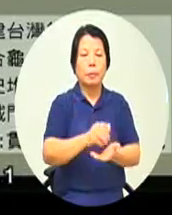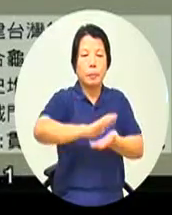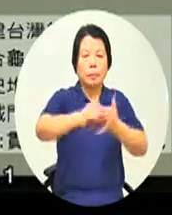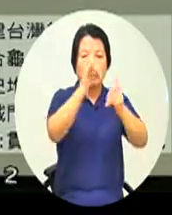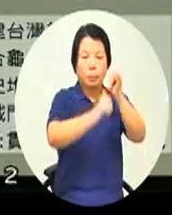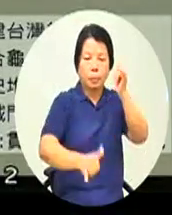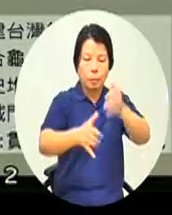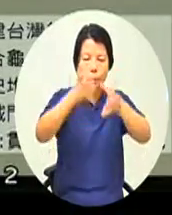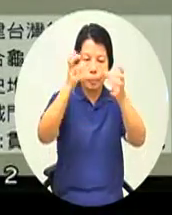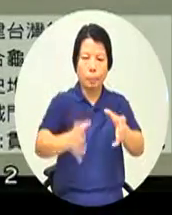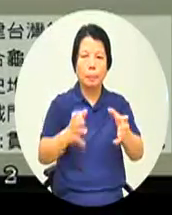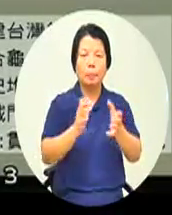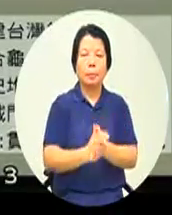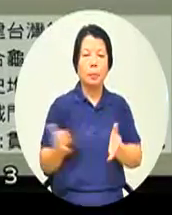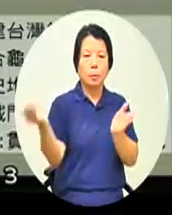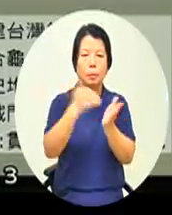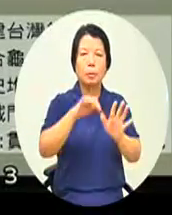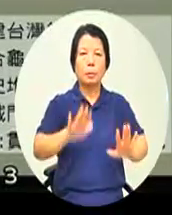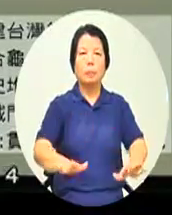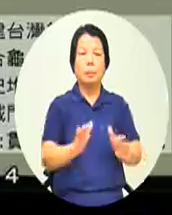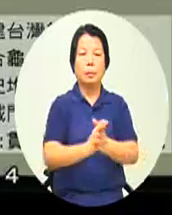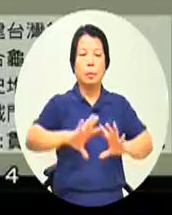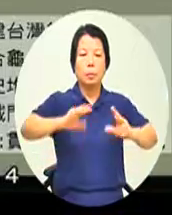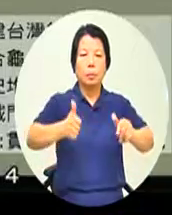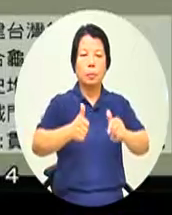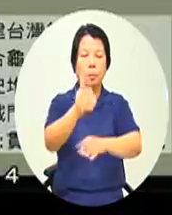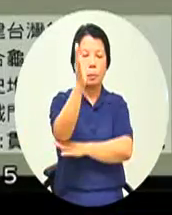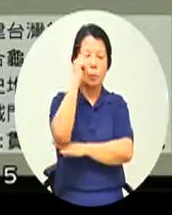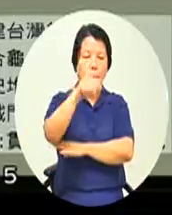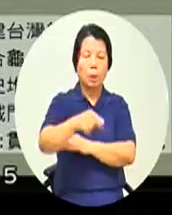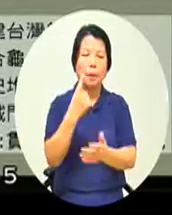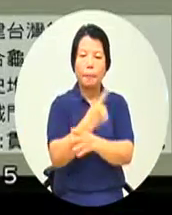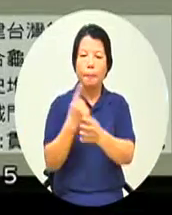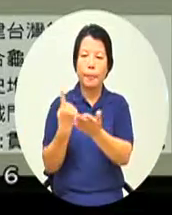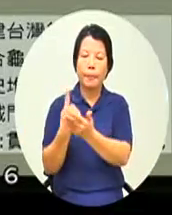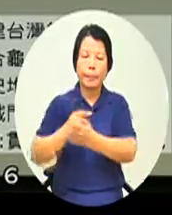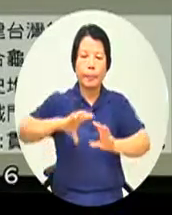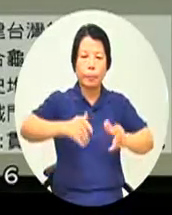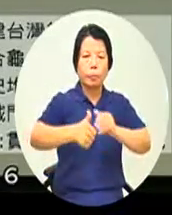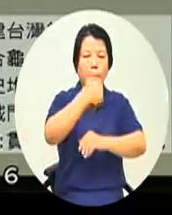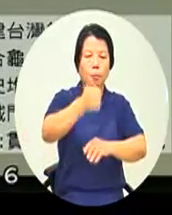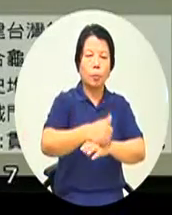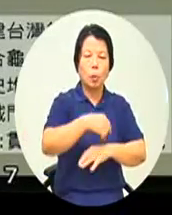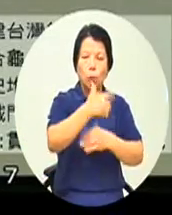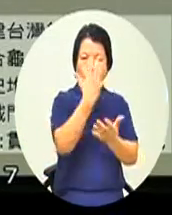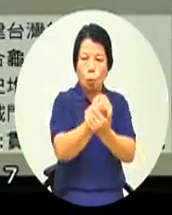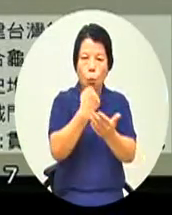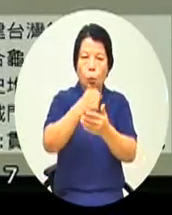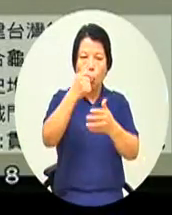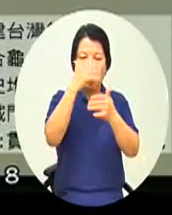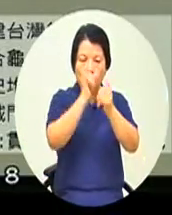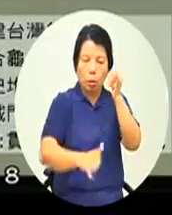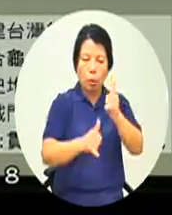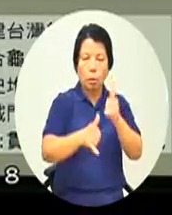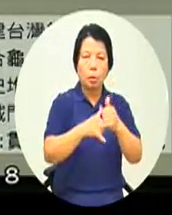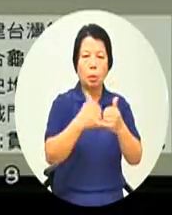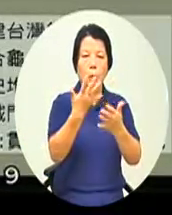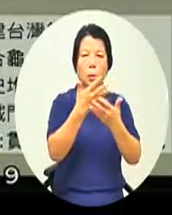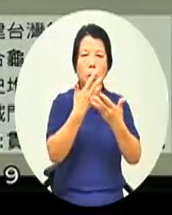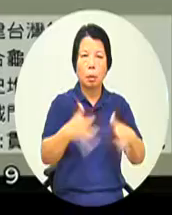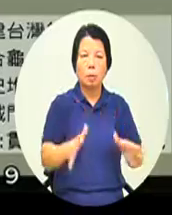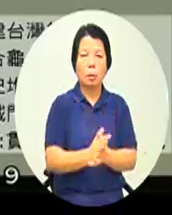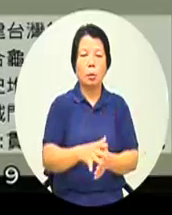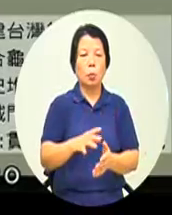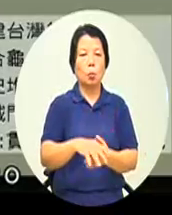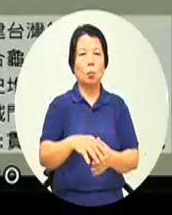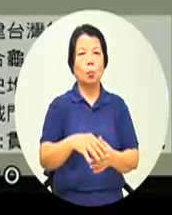了之后，其实一直到现在国民政府每一个统治者在那个地方其实都留下非常多的历史痕迹，所以其实是非常丰富